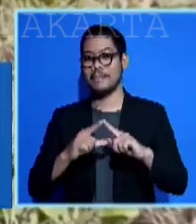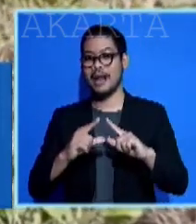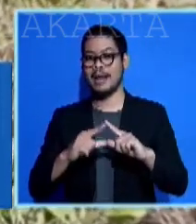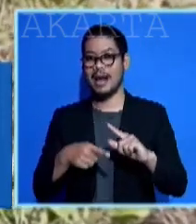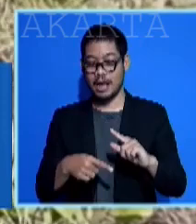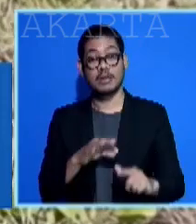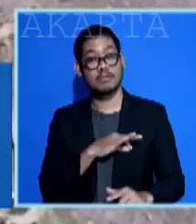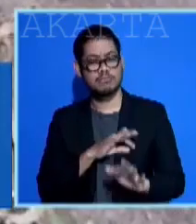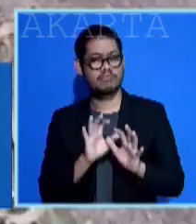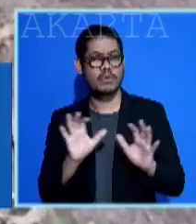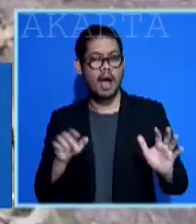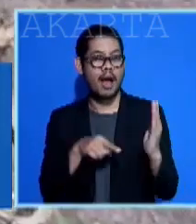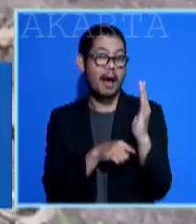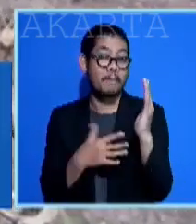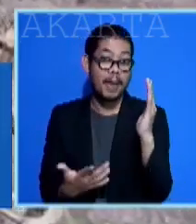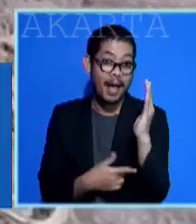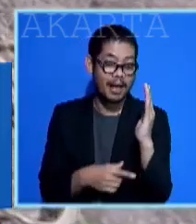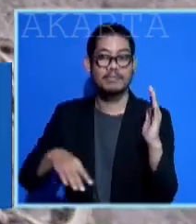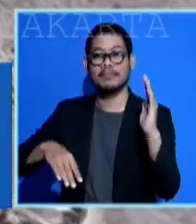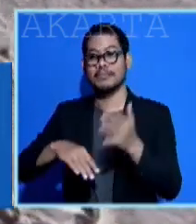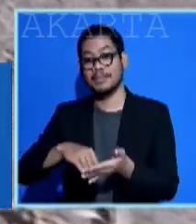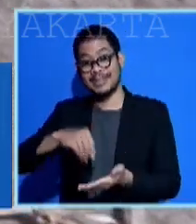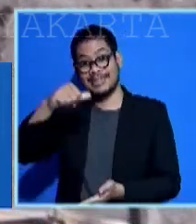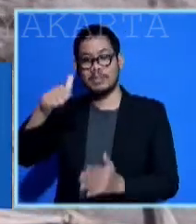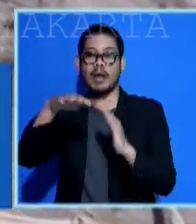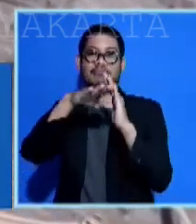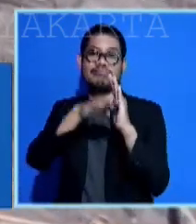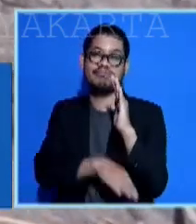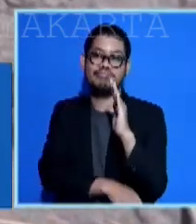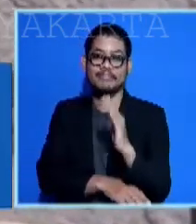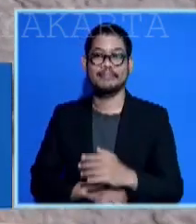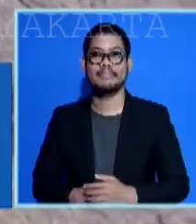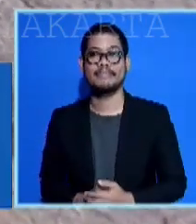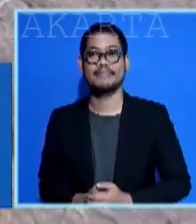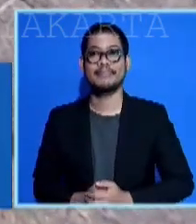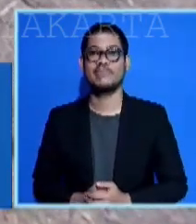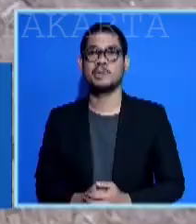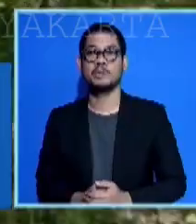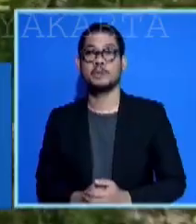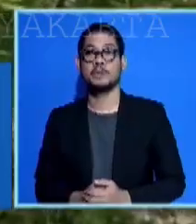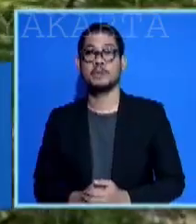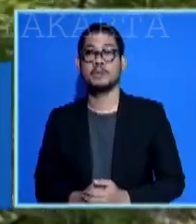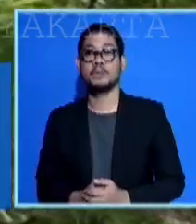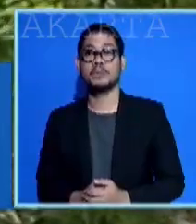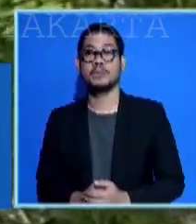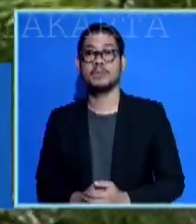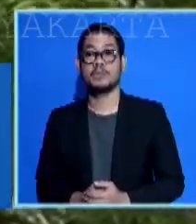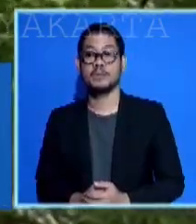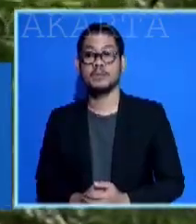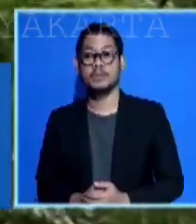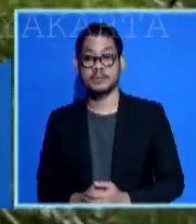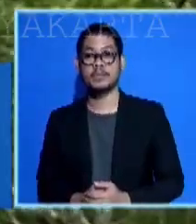mandapaken kandetan sarem sumur-sumuror inangad sumbering irigasi kadang t lahan pesisir